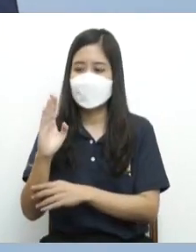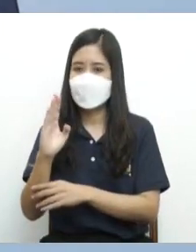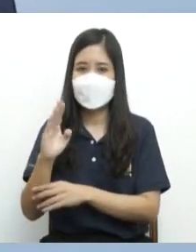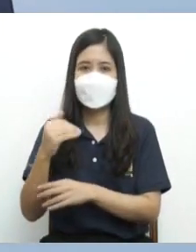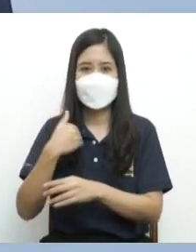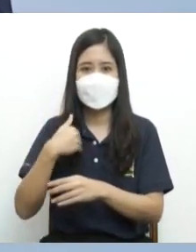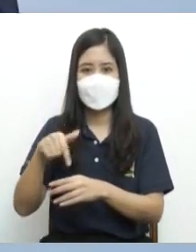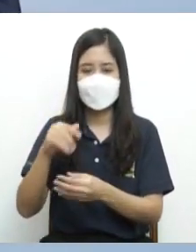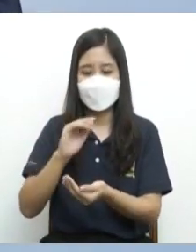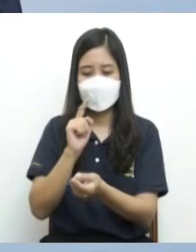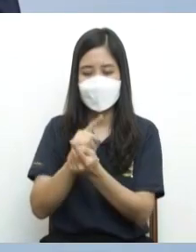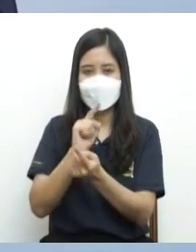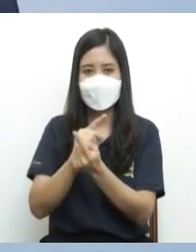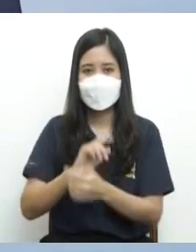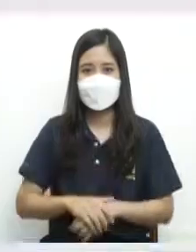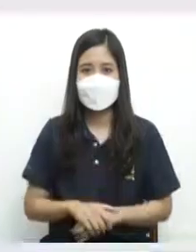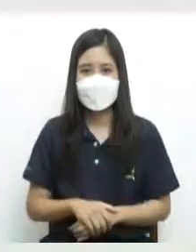พบกันครับ